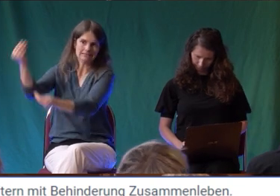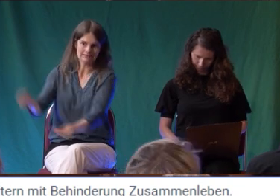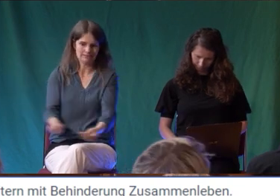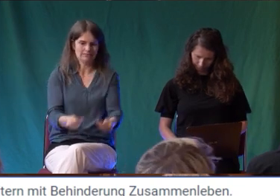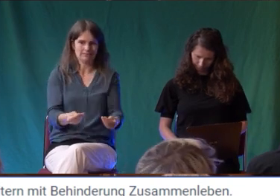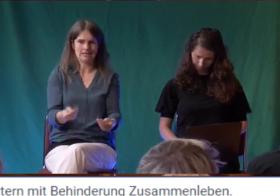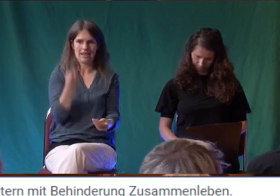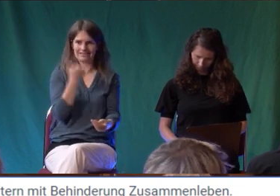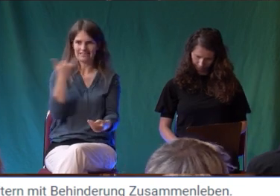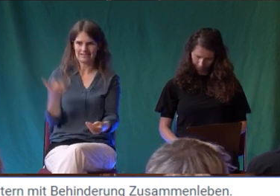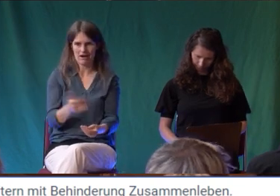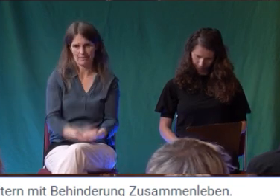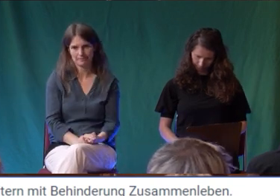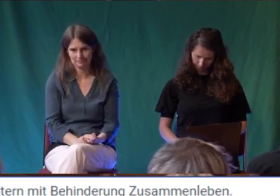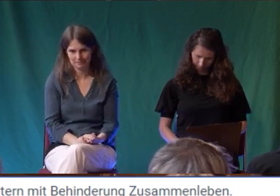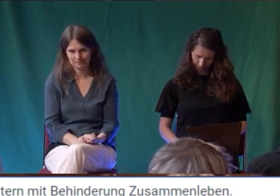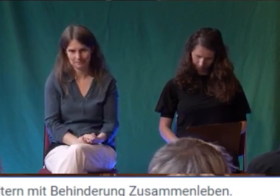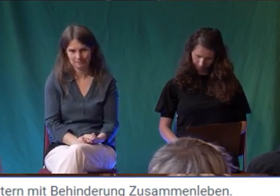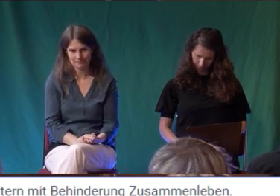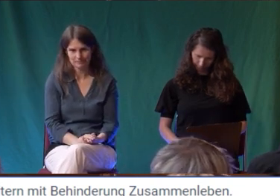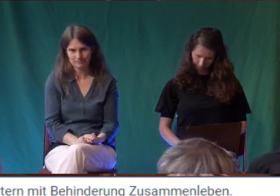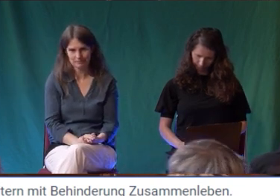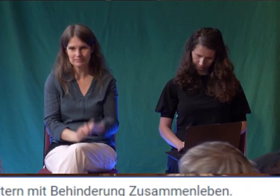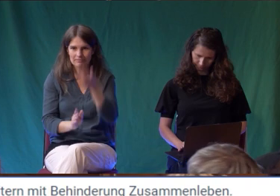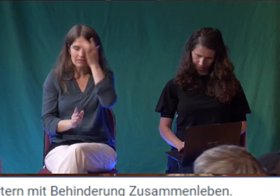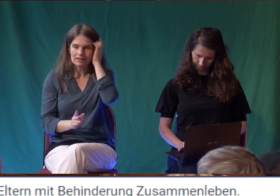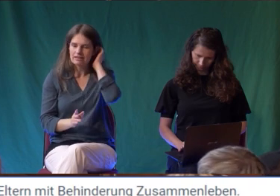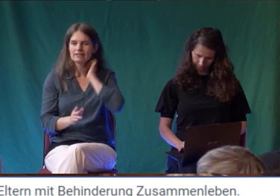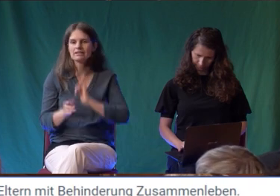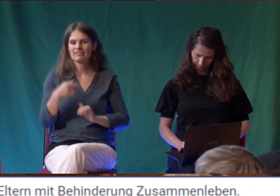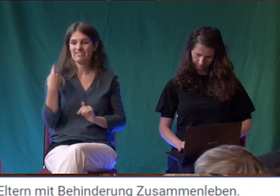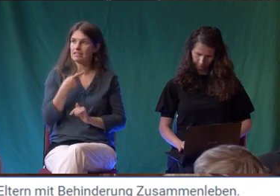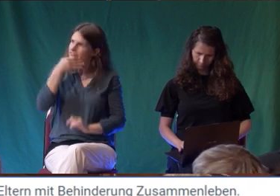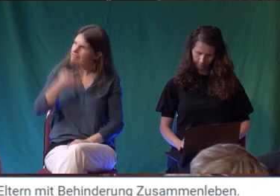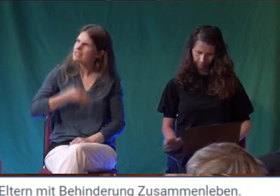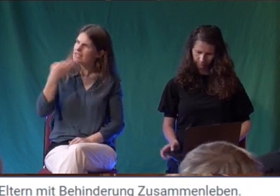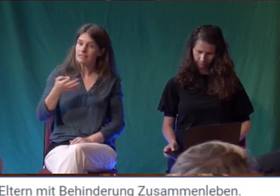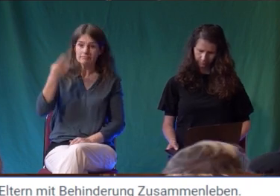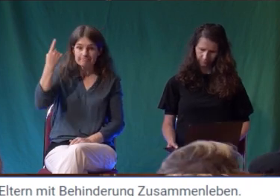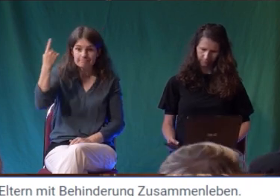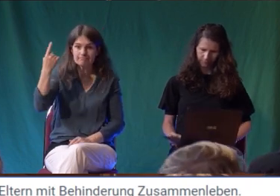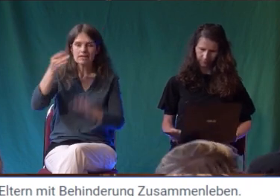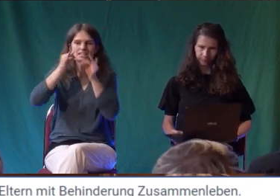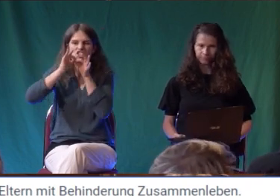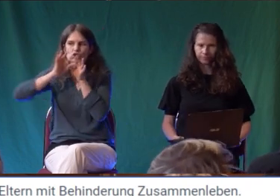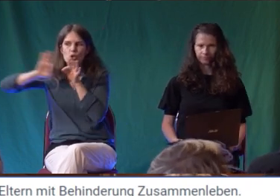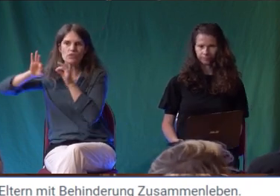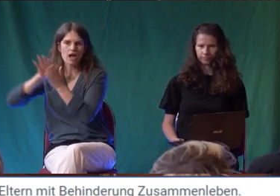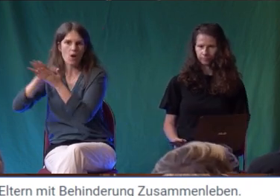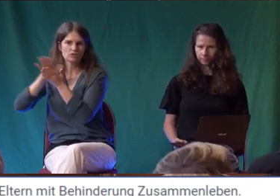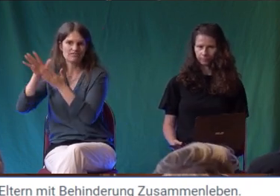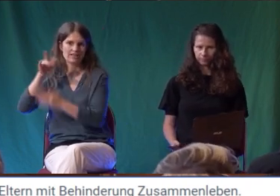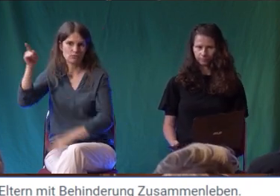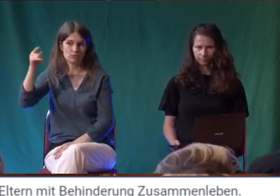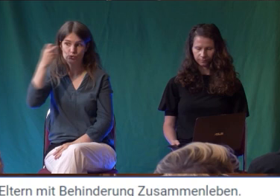letztes Jahr uns tatsächlich aufgrund unserer Nachfrage und tatsächlich eine Sonderauswertung also sie haben gezielt nach